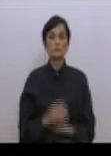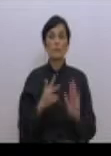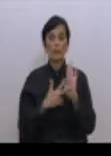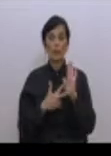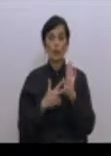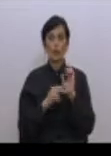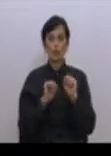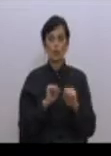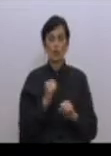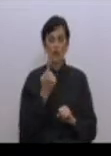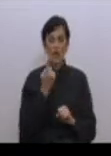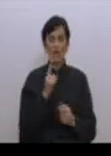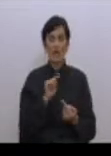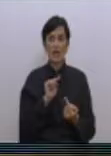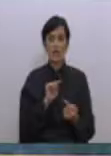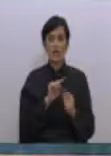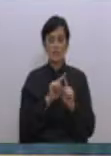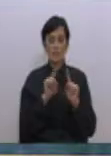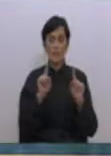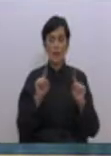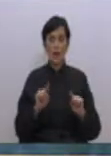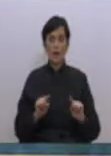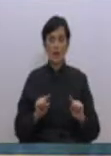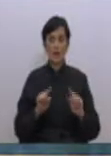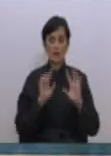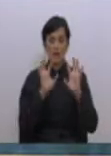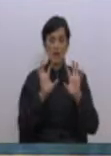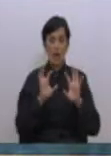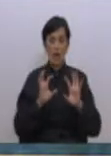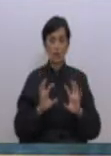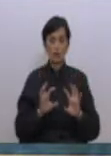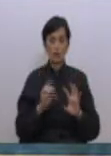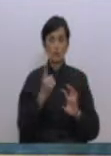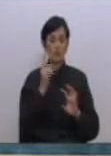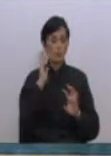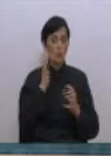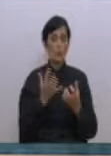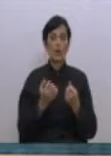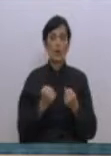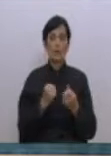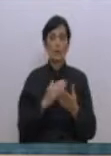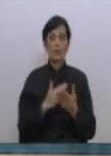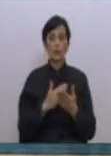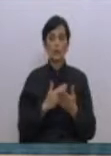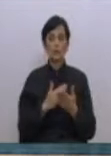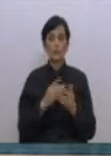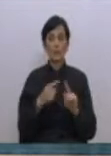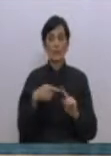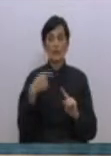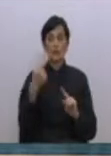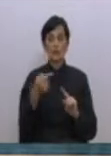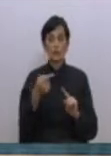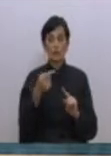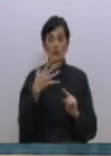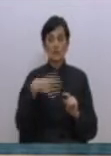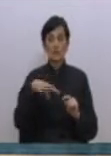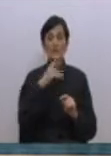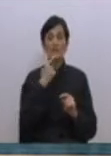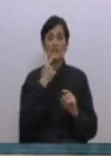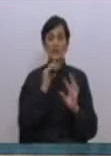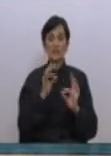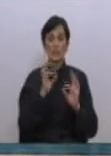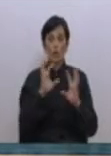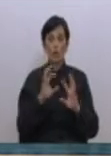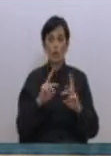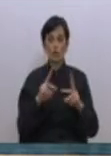Otrhoți mocre, erți ne am degi pachete. Canonii pirului măsmeit mirebuli. Şemdegi, sakartvelos sisxis samartis